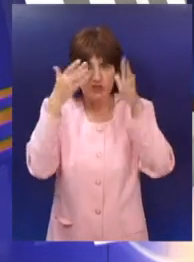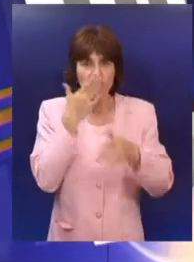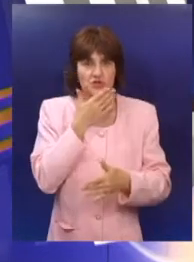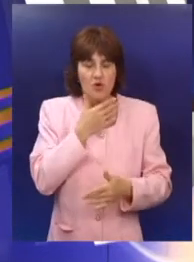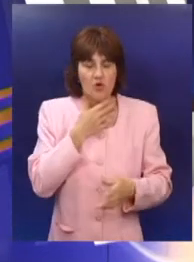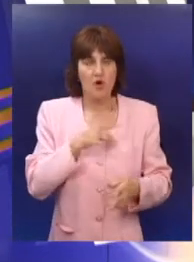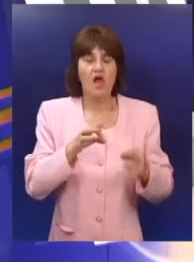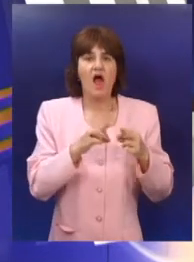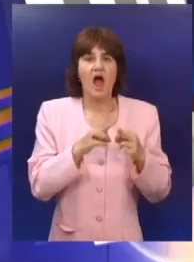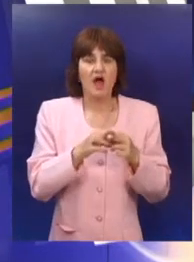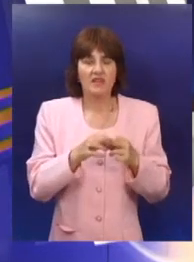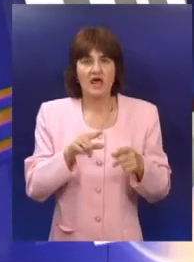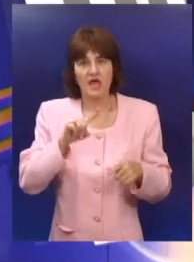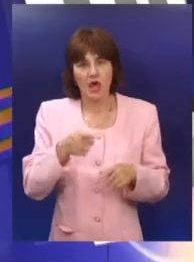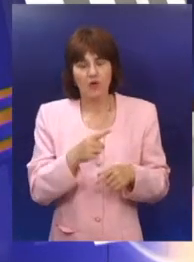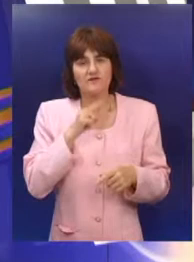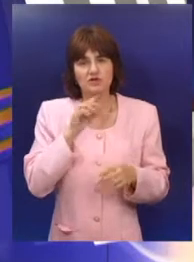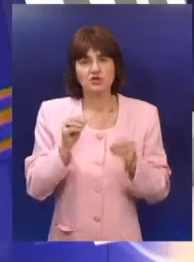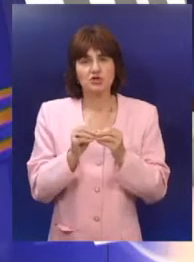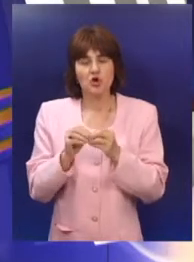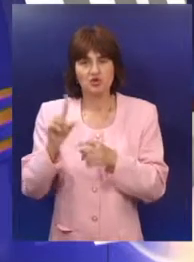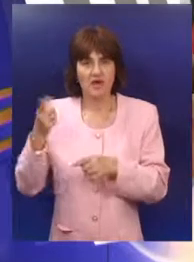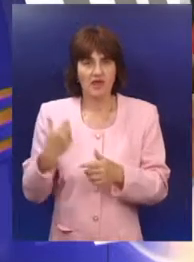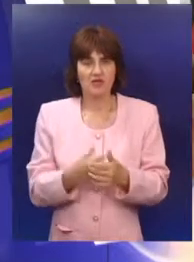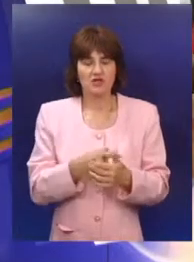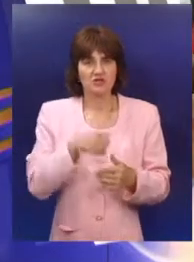6. razreda, Andrej Jakovljević i Đorđe Njegić.